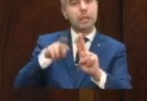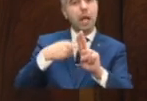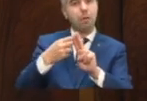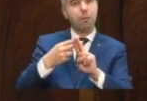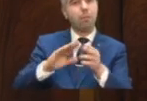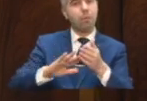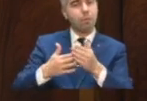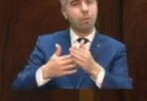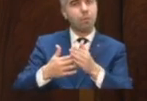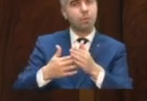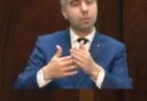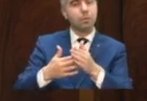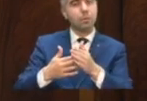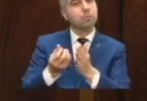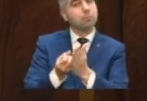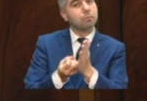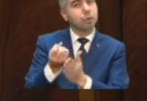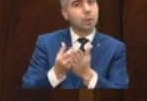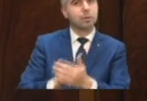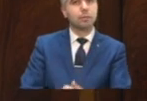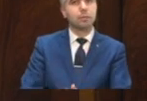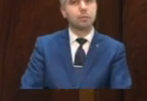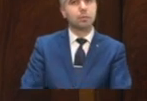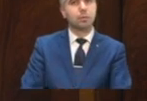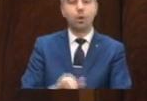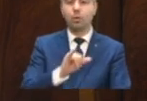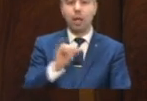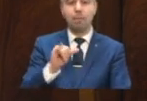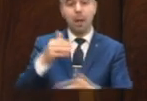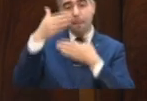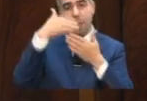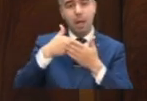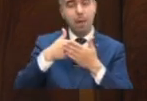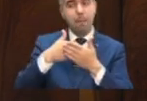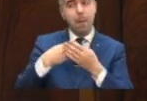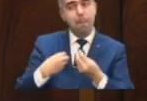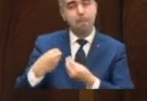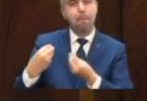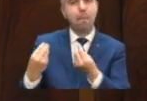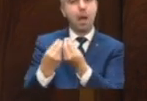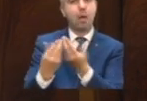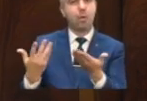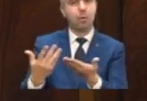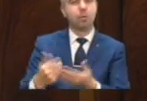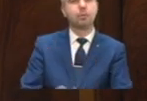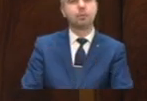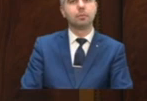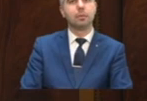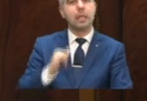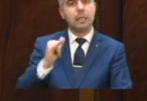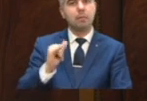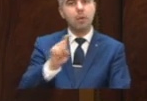نعطيكم معلومات. مستحيل أننا نبقاو كمغاربة بيناتنا كنوضعوا